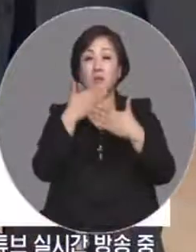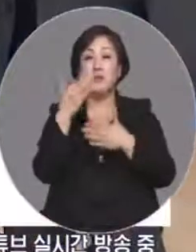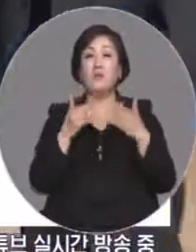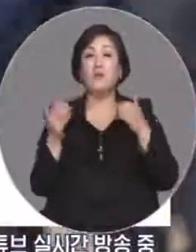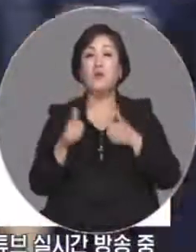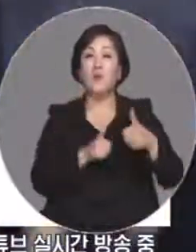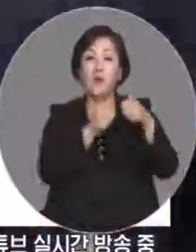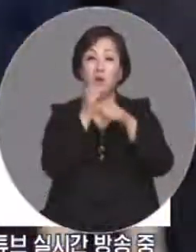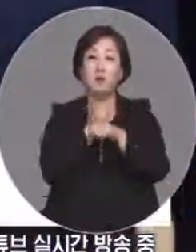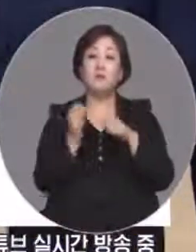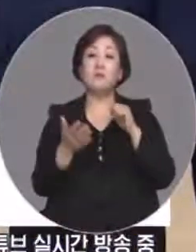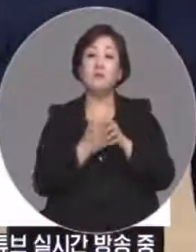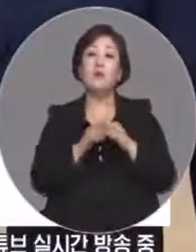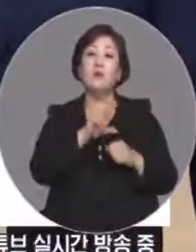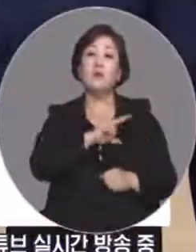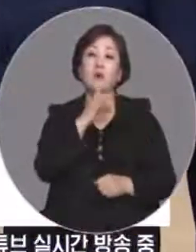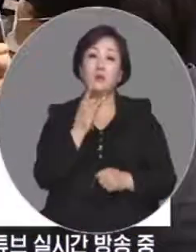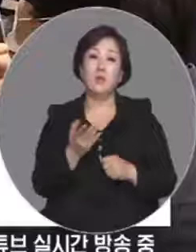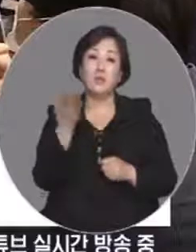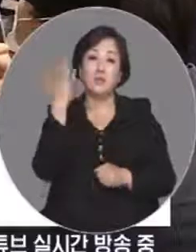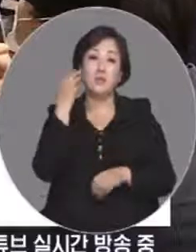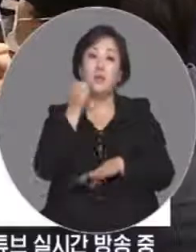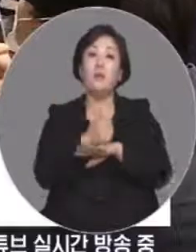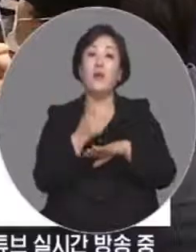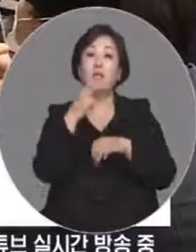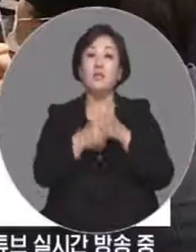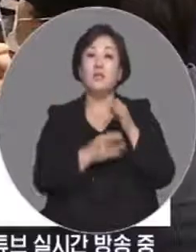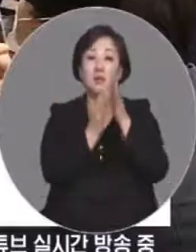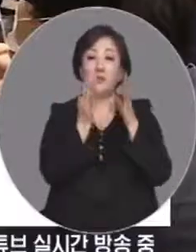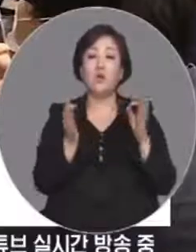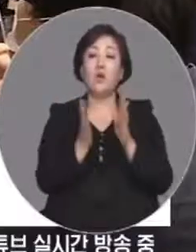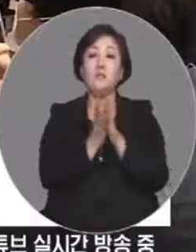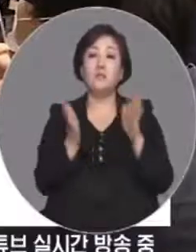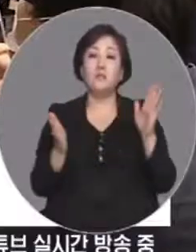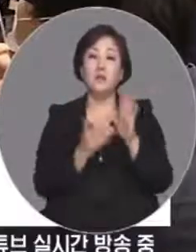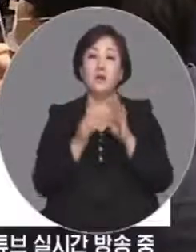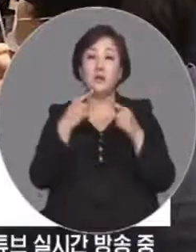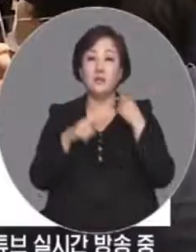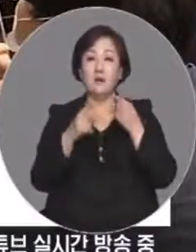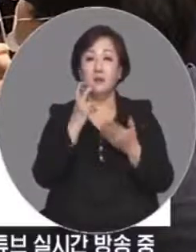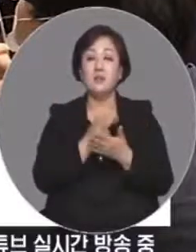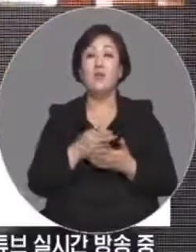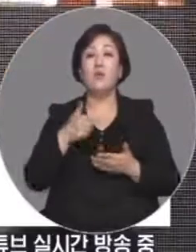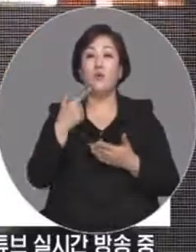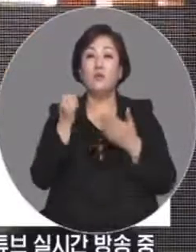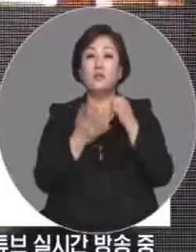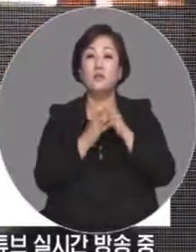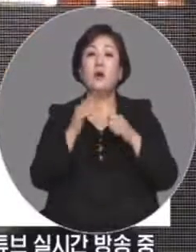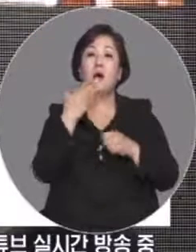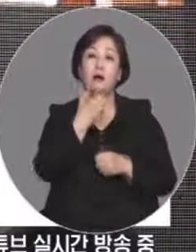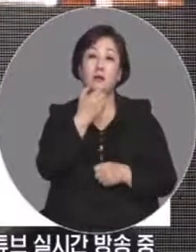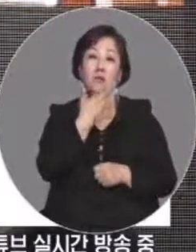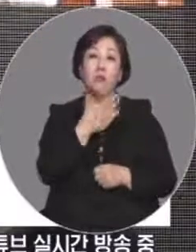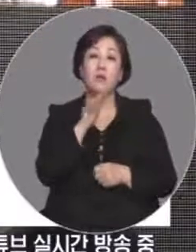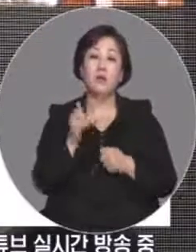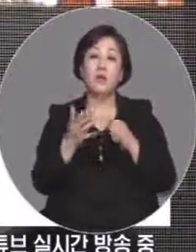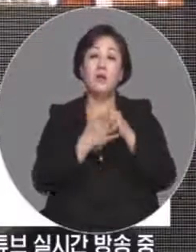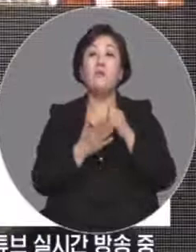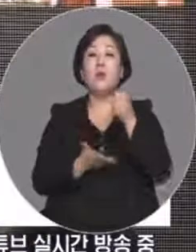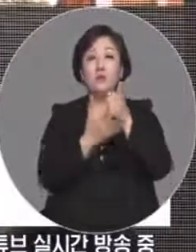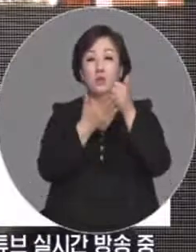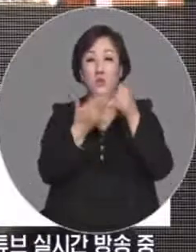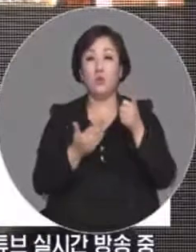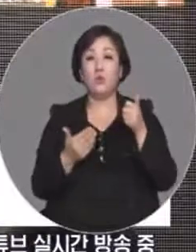열렸습니다. 위원회는 지난해 말 2년 임기를 시작한 위원과 정책 고문 등 99명에 대한 위촉장을